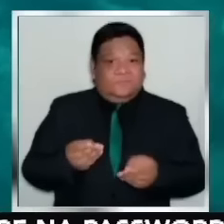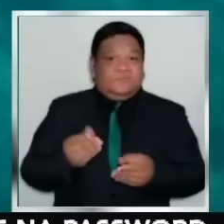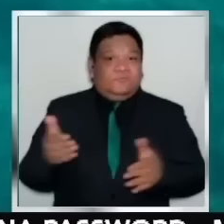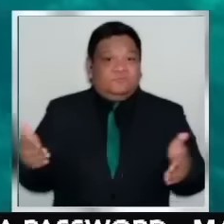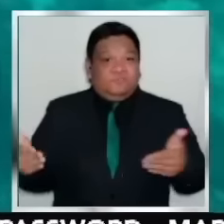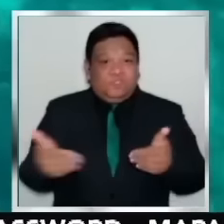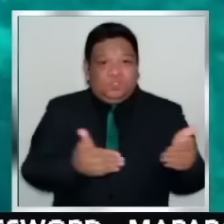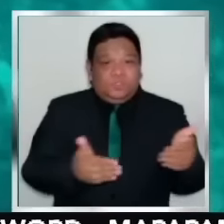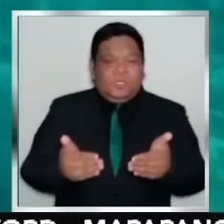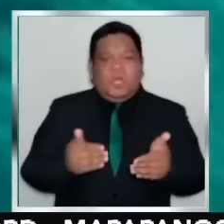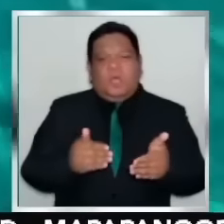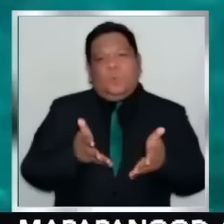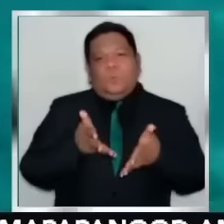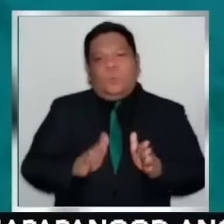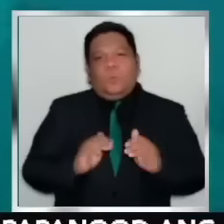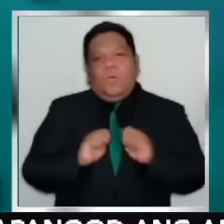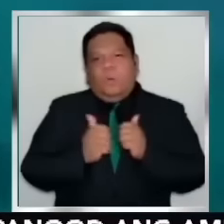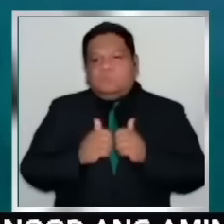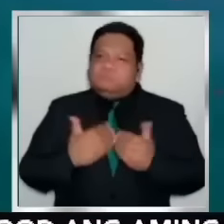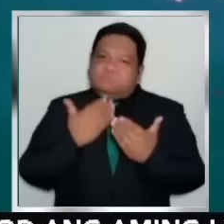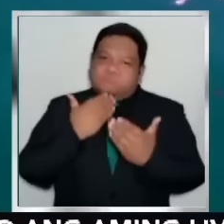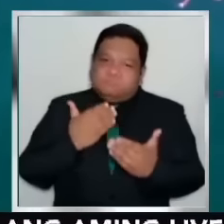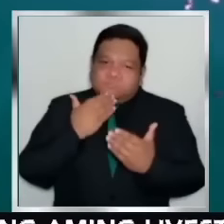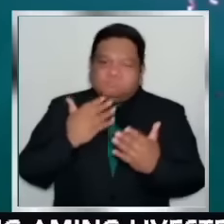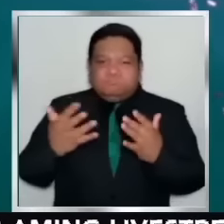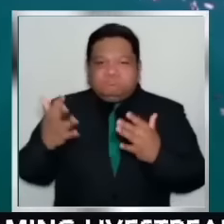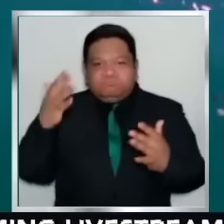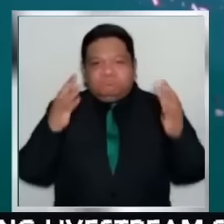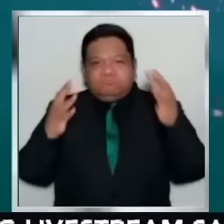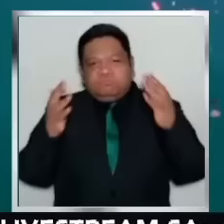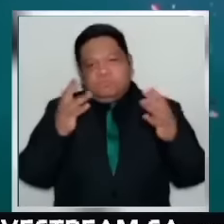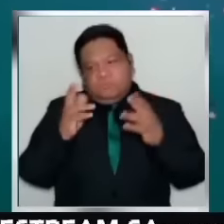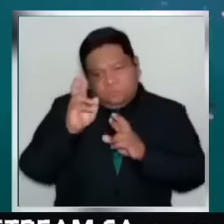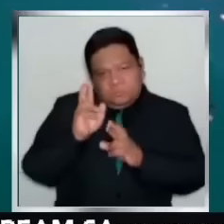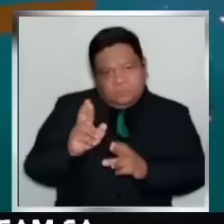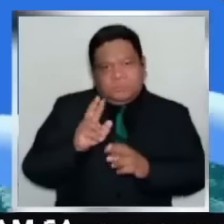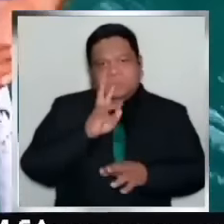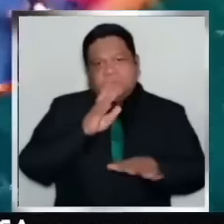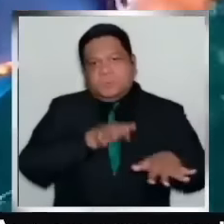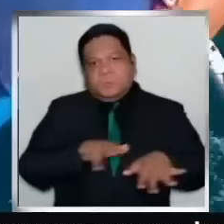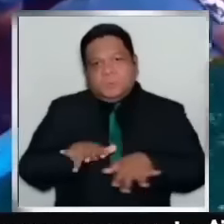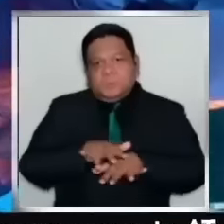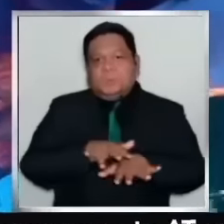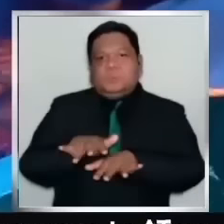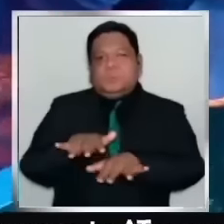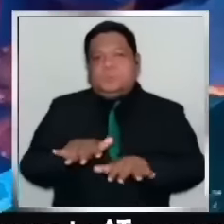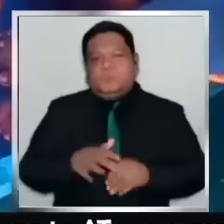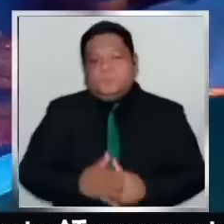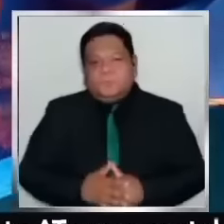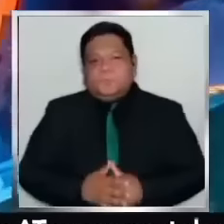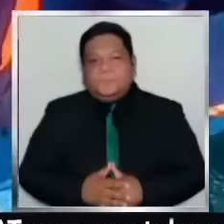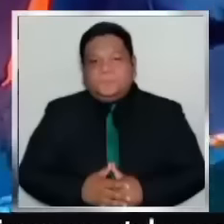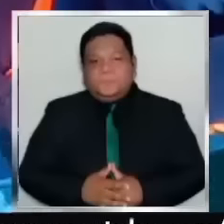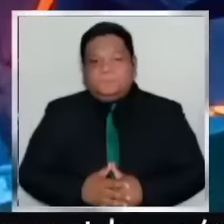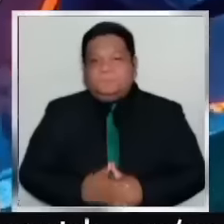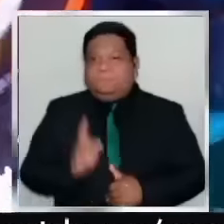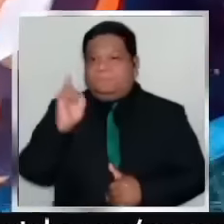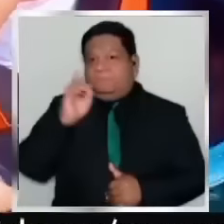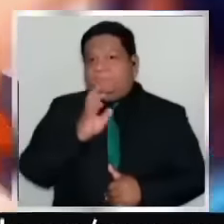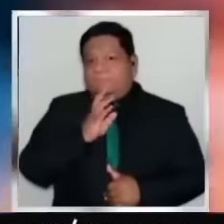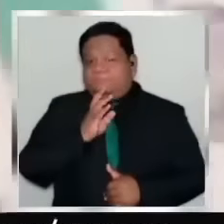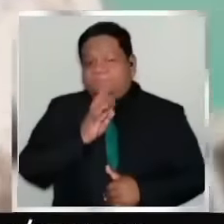our gratitude, our high respect to the spirits that dwell in the river. Ako, I'm just really happy na nandito ako, na